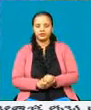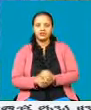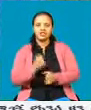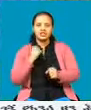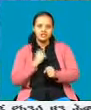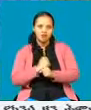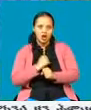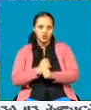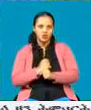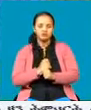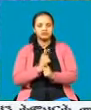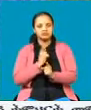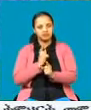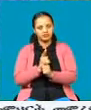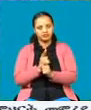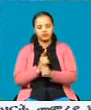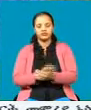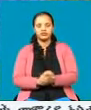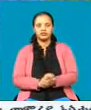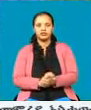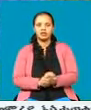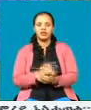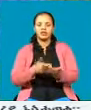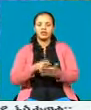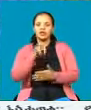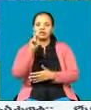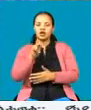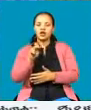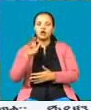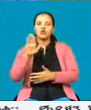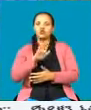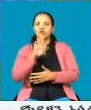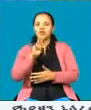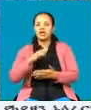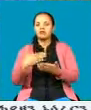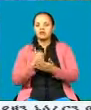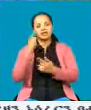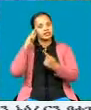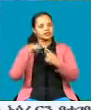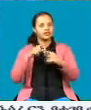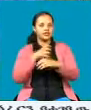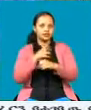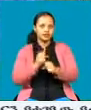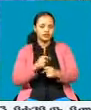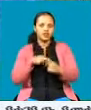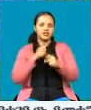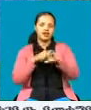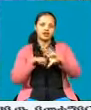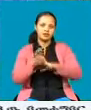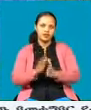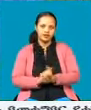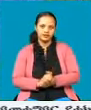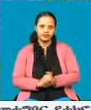ስራውን በአግባቡ ይህንን ዳጉሳ ለማምረትም እቅድ ይዘ ነው ወደ ስራ ገብተናል።